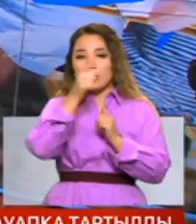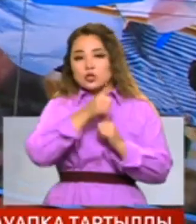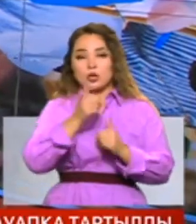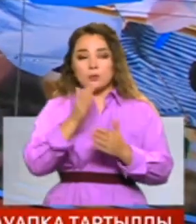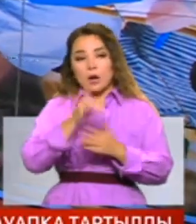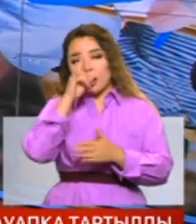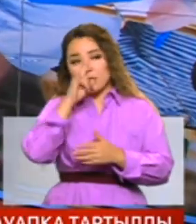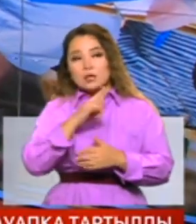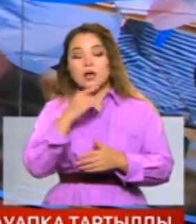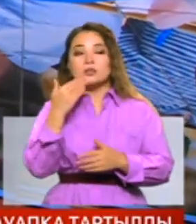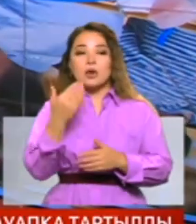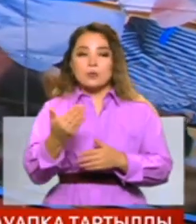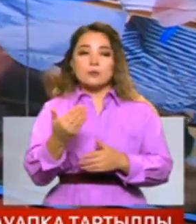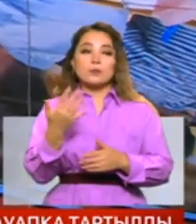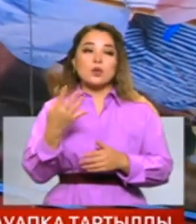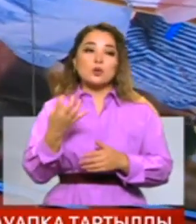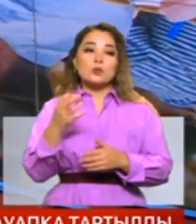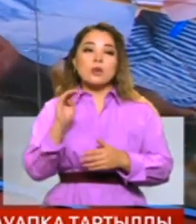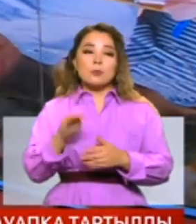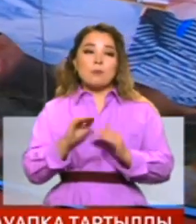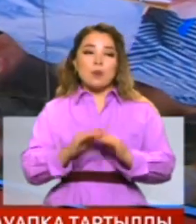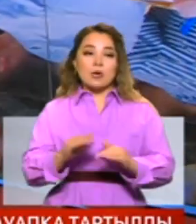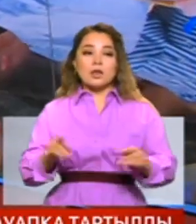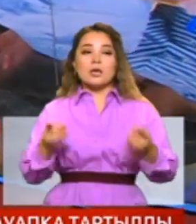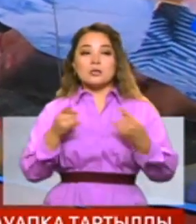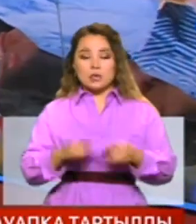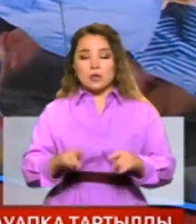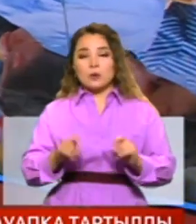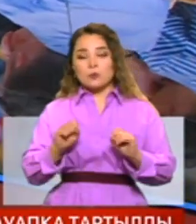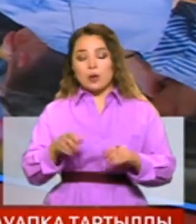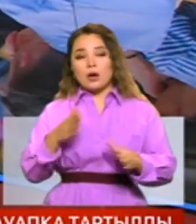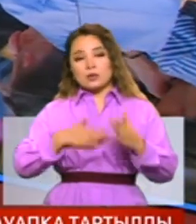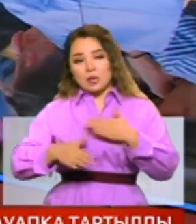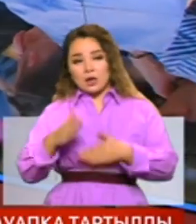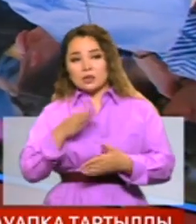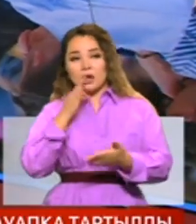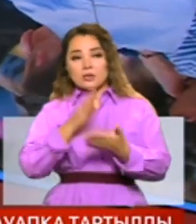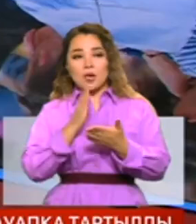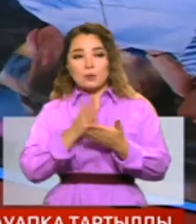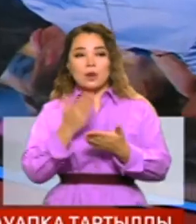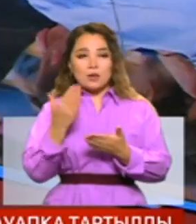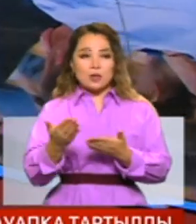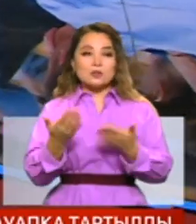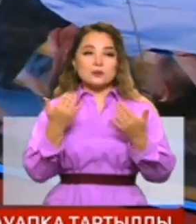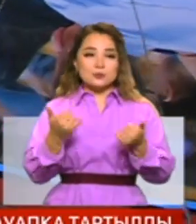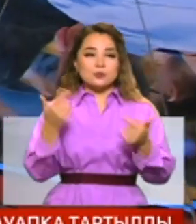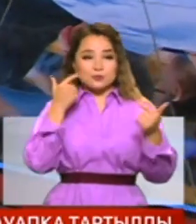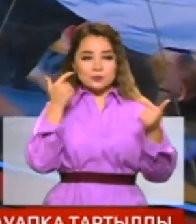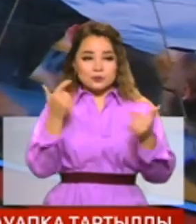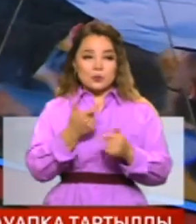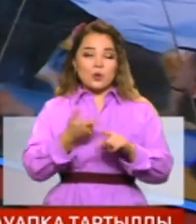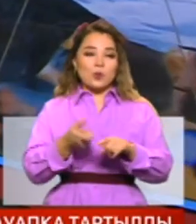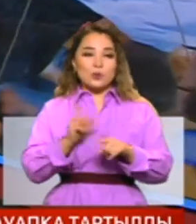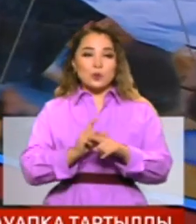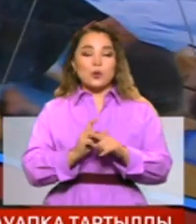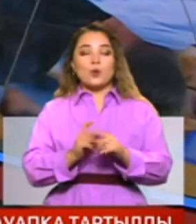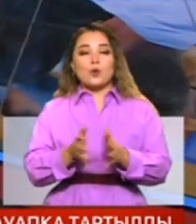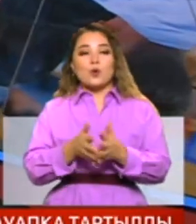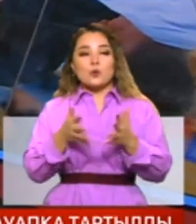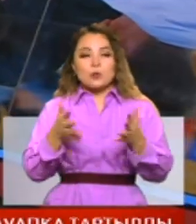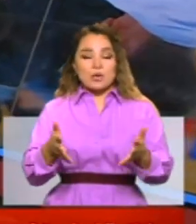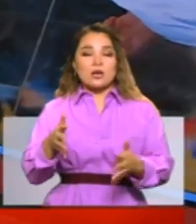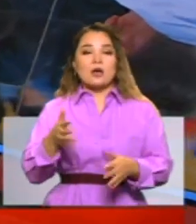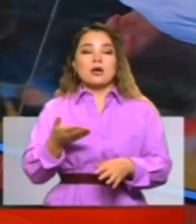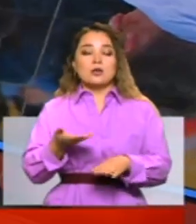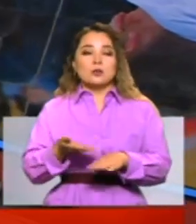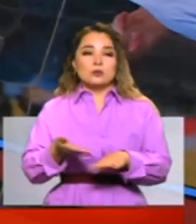Қазақстанда 400 мың бала дүниеге келеді. Шүкір етуіміз керек, қуануымыз керек, бірақ бұл білім саласына өте үлкен салмақ түсіреді.